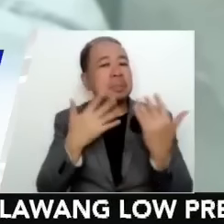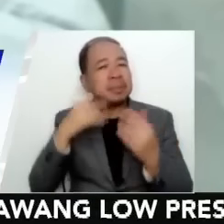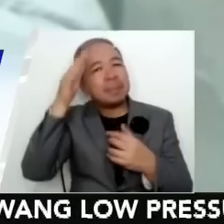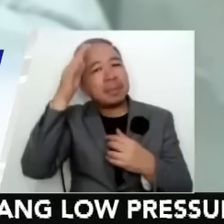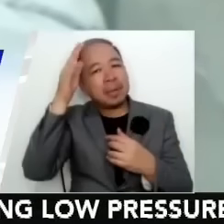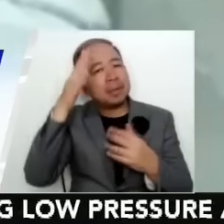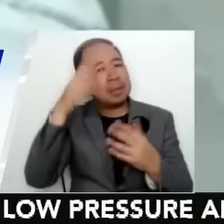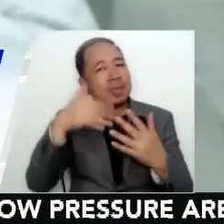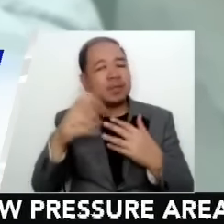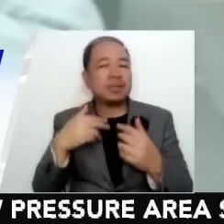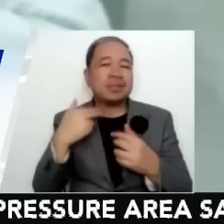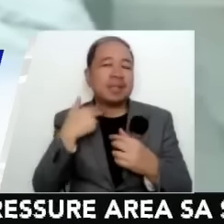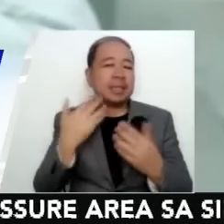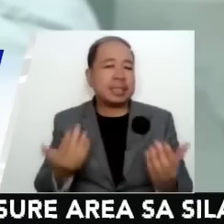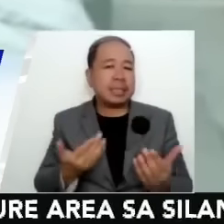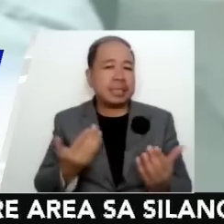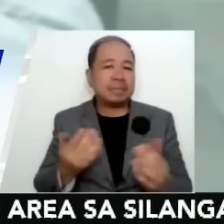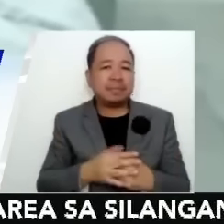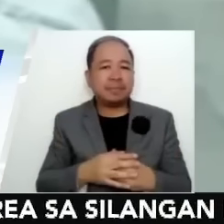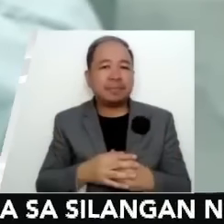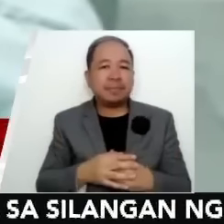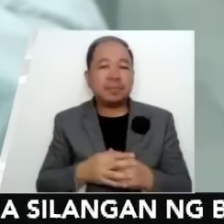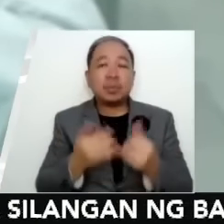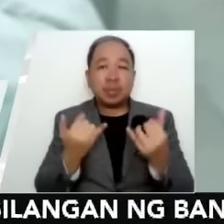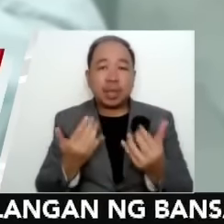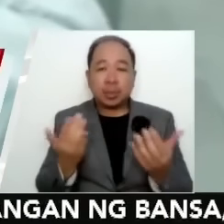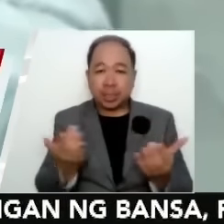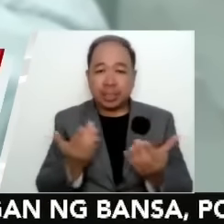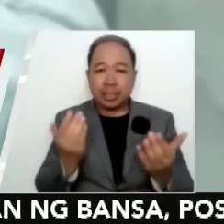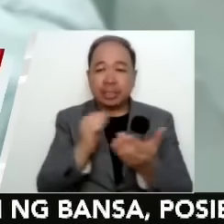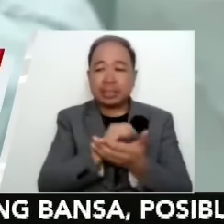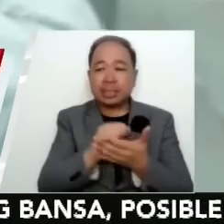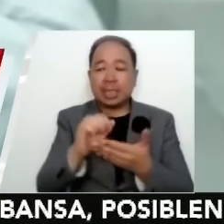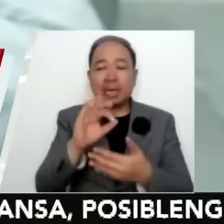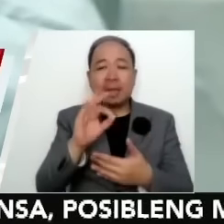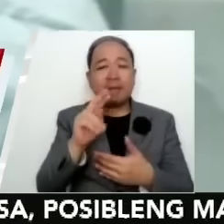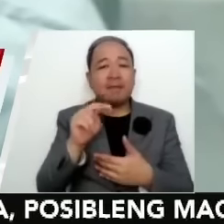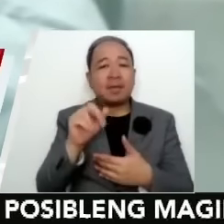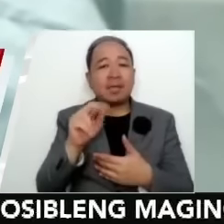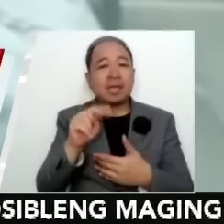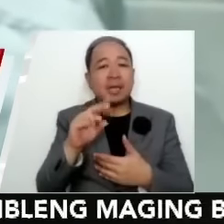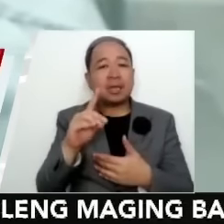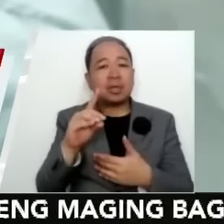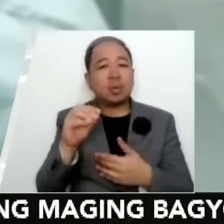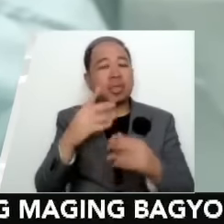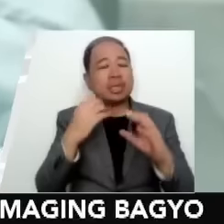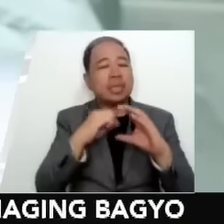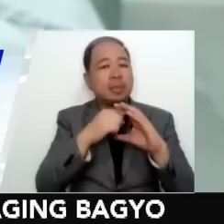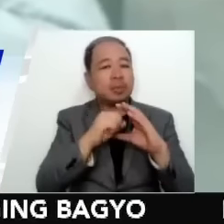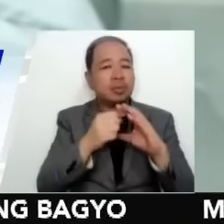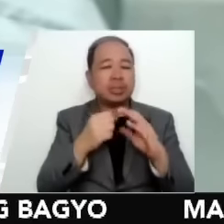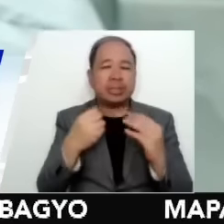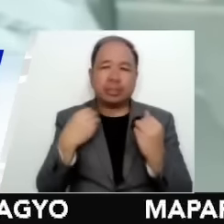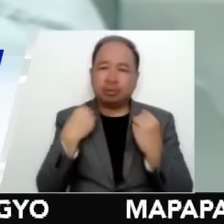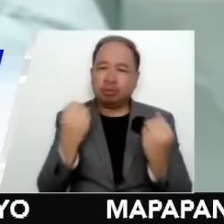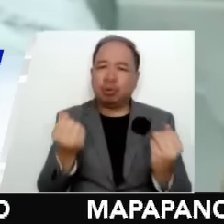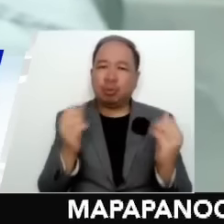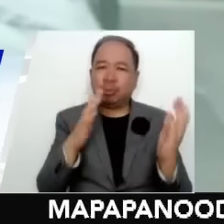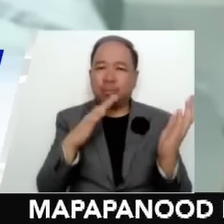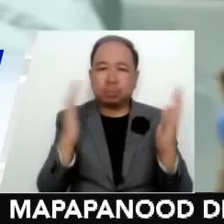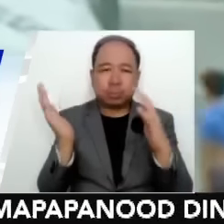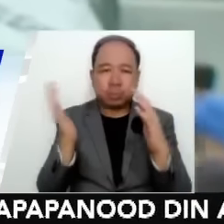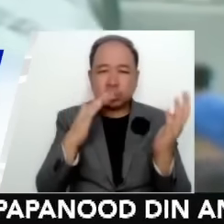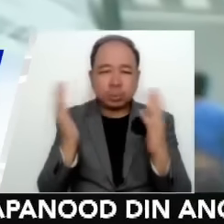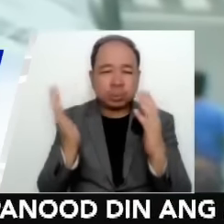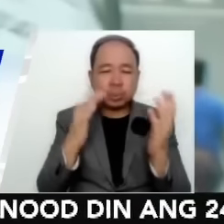Hanggang sa mga sandaling ito, dito sa San Fernando, dito sa Camarines Sur, ay talagang napakalakas ng hangin na nararamdaman natin, nakaakibat pa